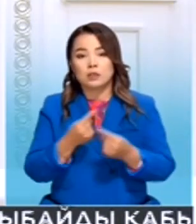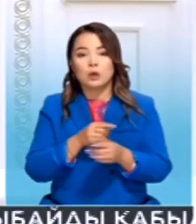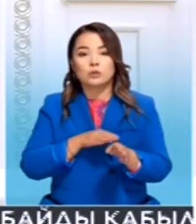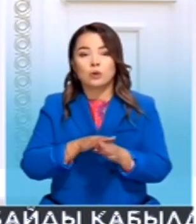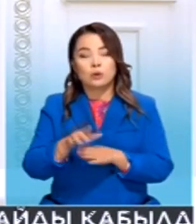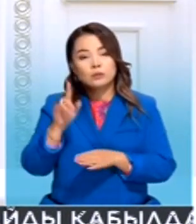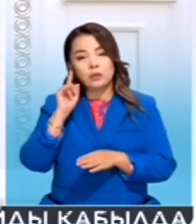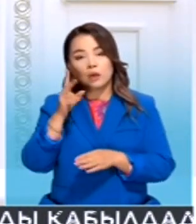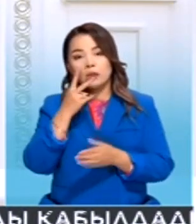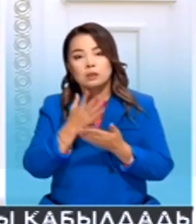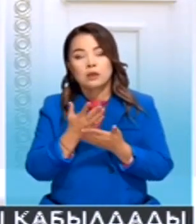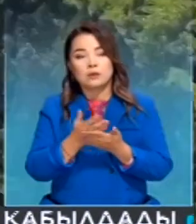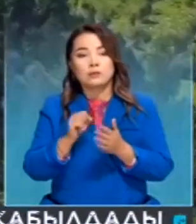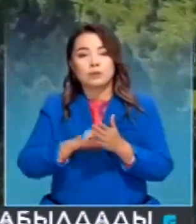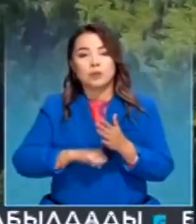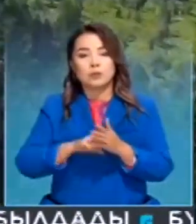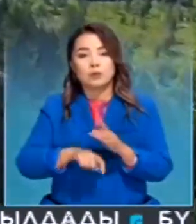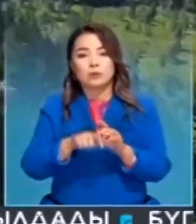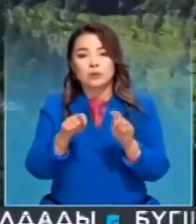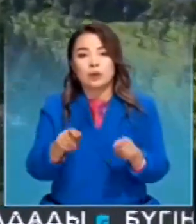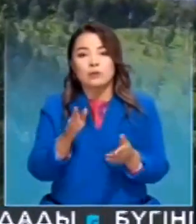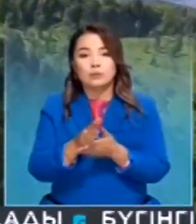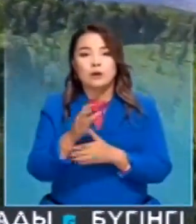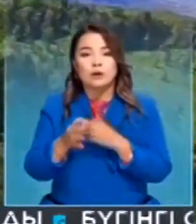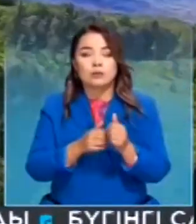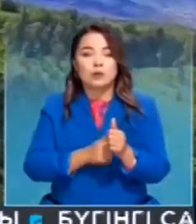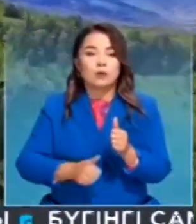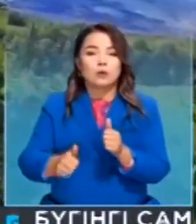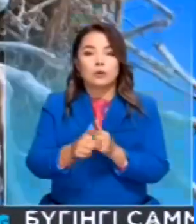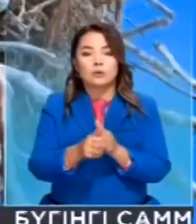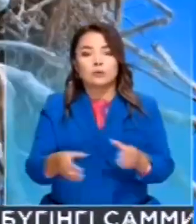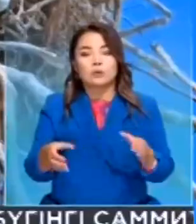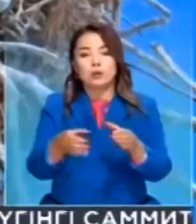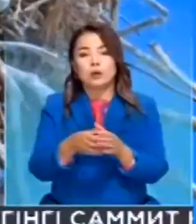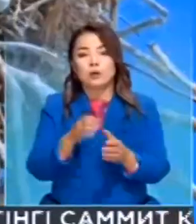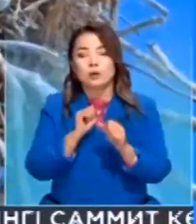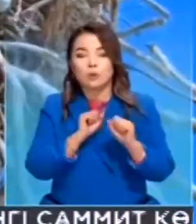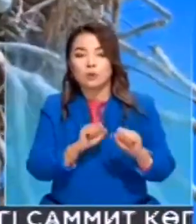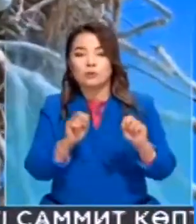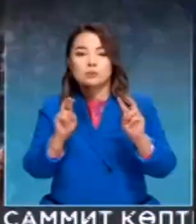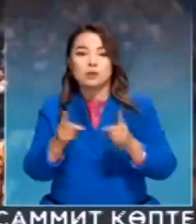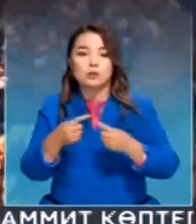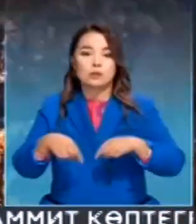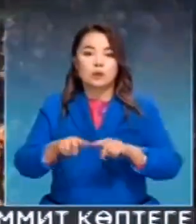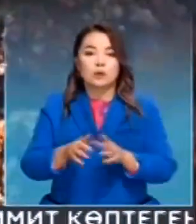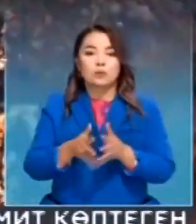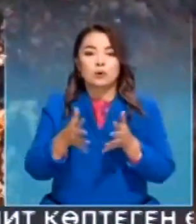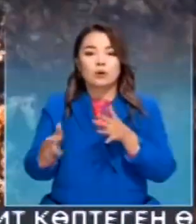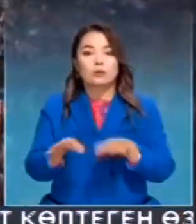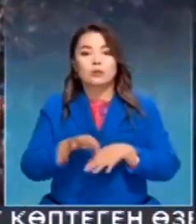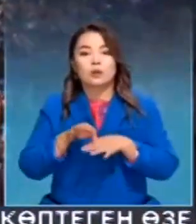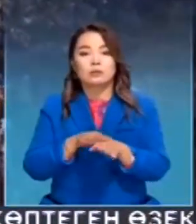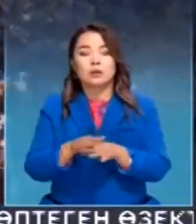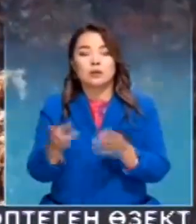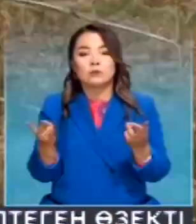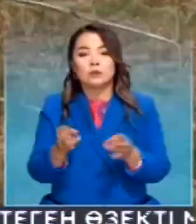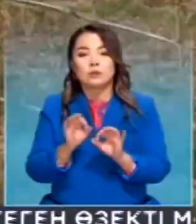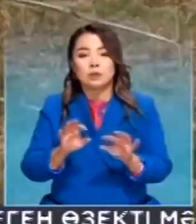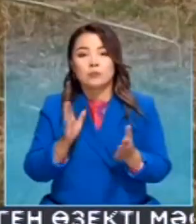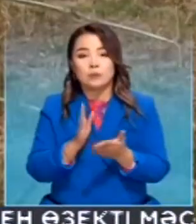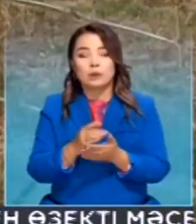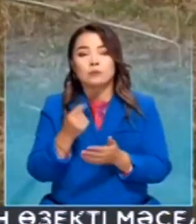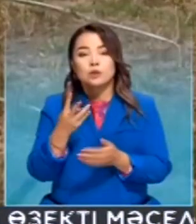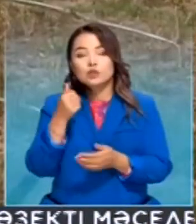толық танытуға септігін тигізеді. Президент әлемді көшбасшылар қоршаған ортаны қорғау мәселесінде үлкен қозғау жасау керектігін айтты.